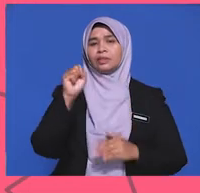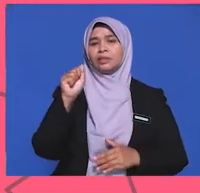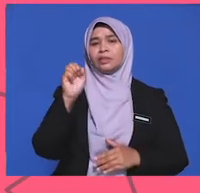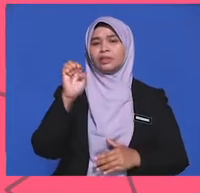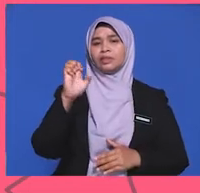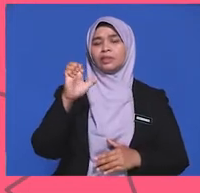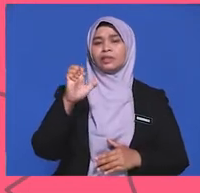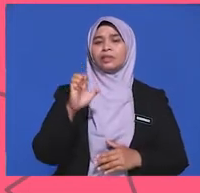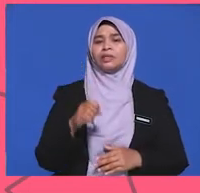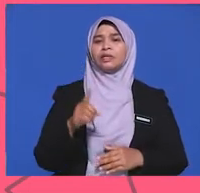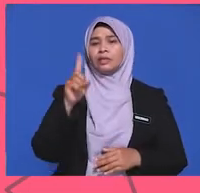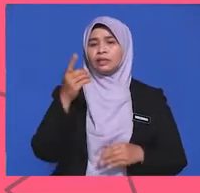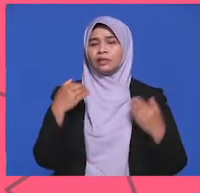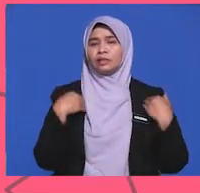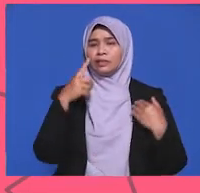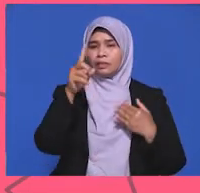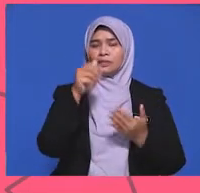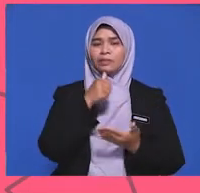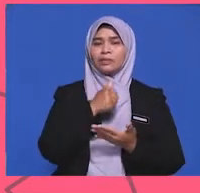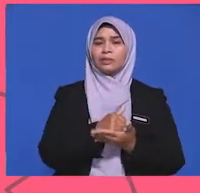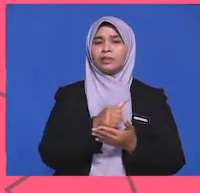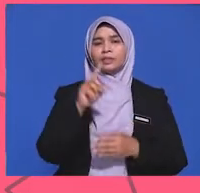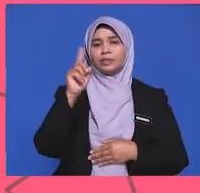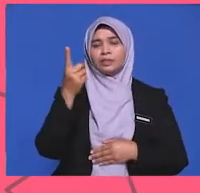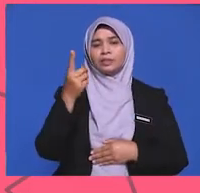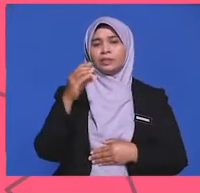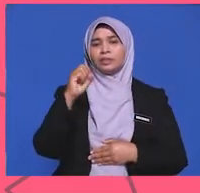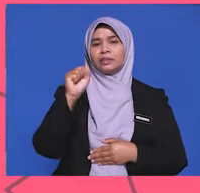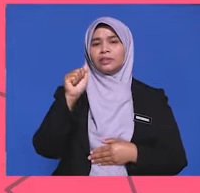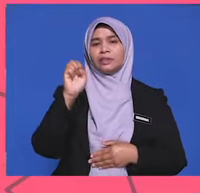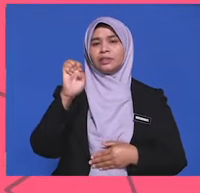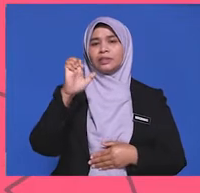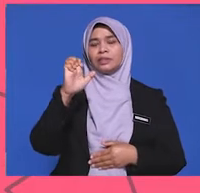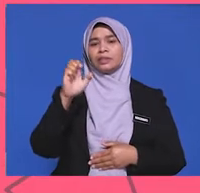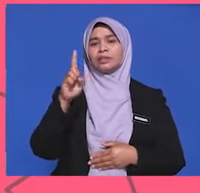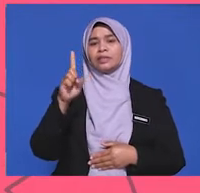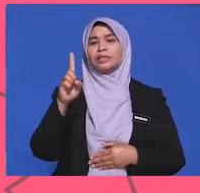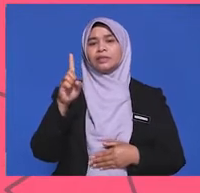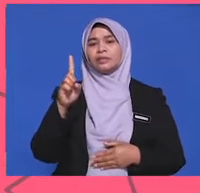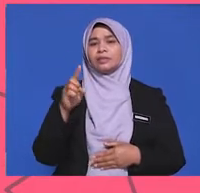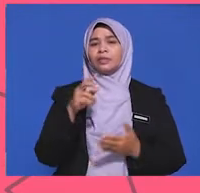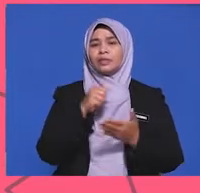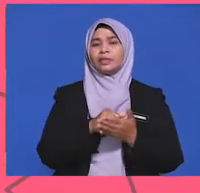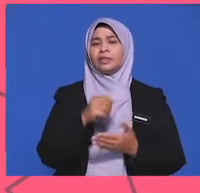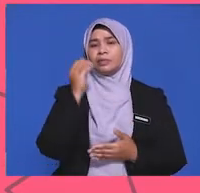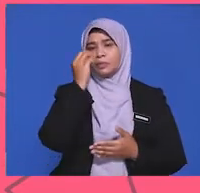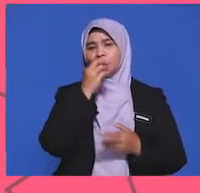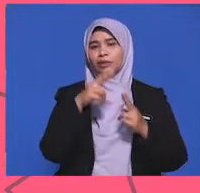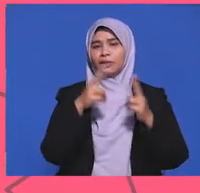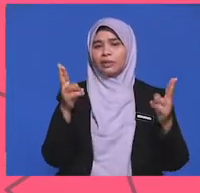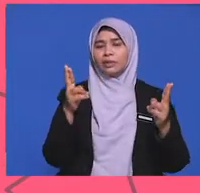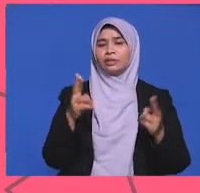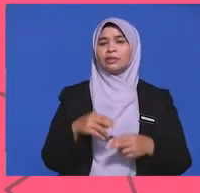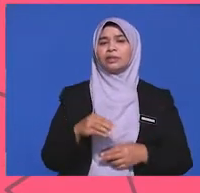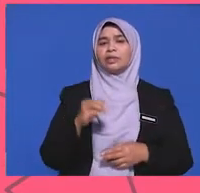ada satu nilai sahaja. Case 1, nilainya ialah bunga raya. Case